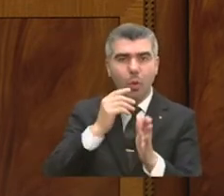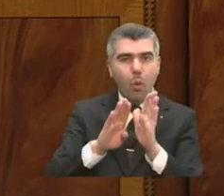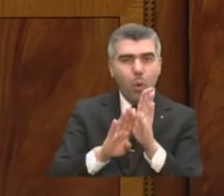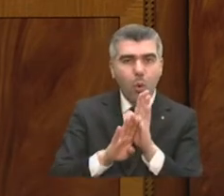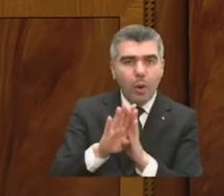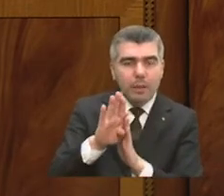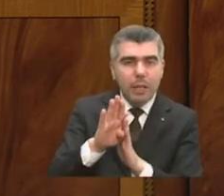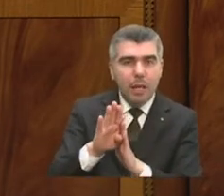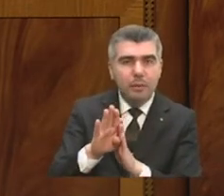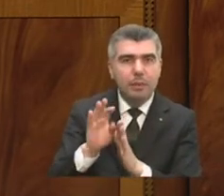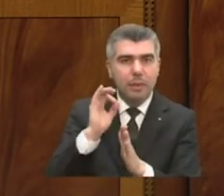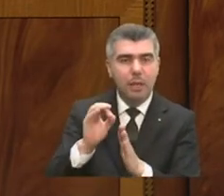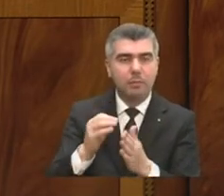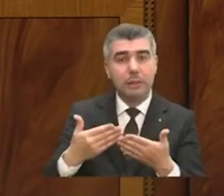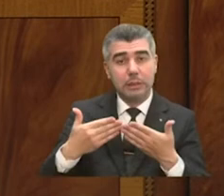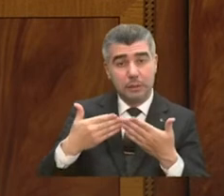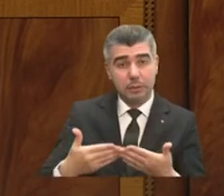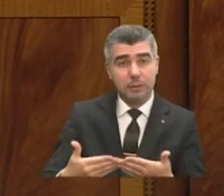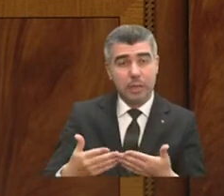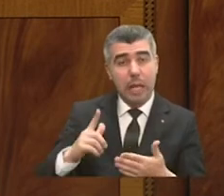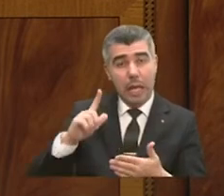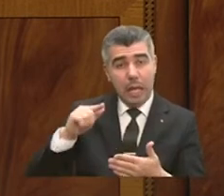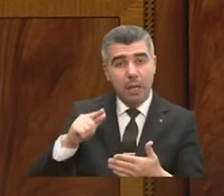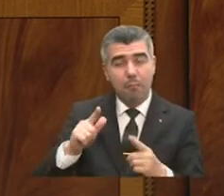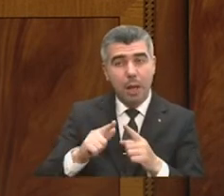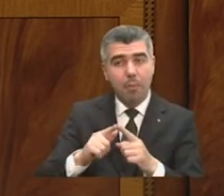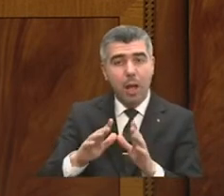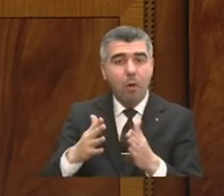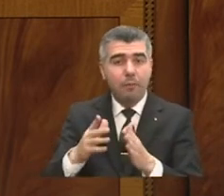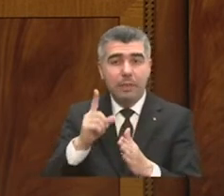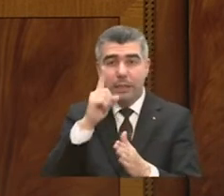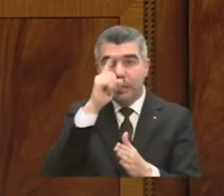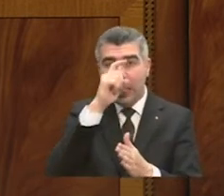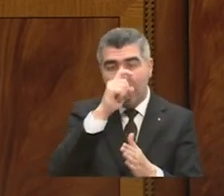a ignoré certaines